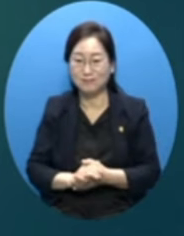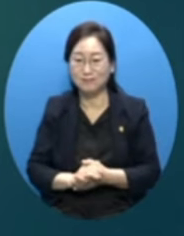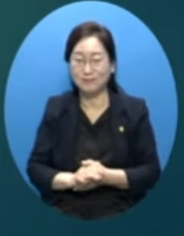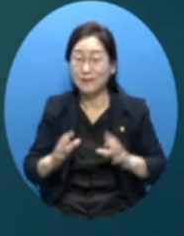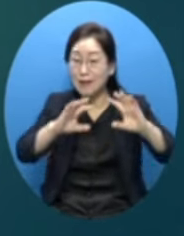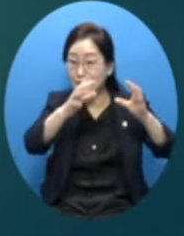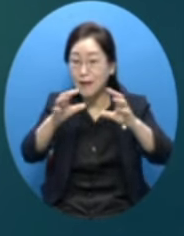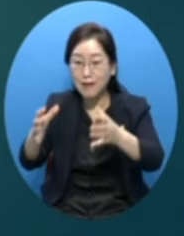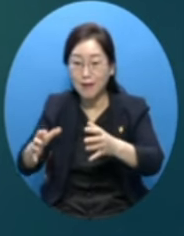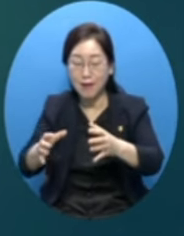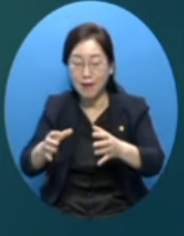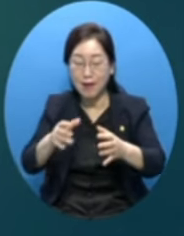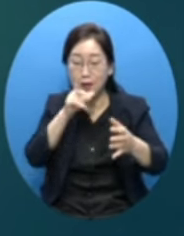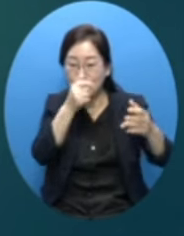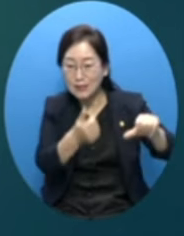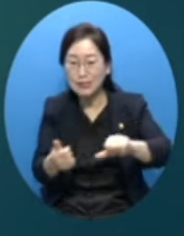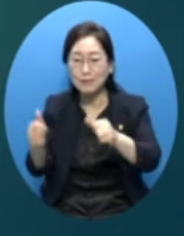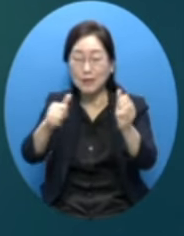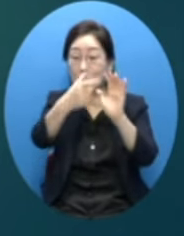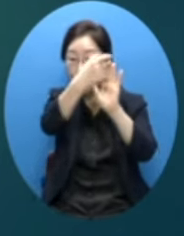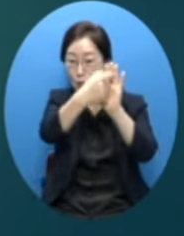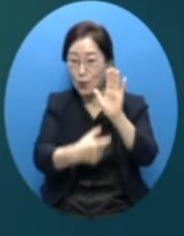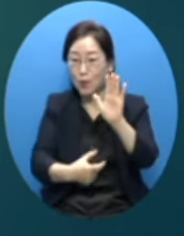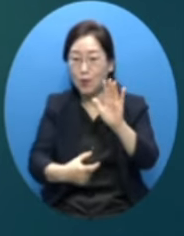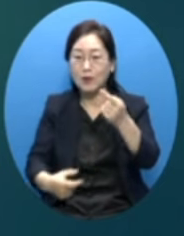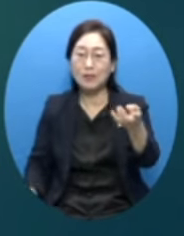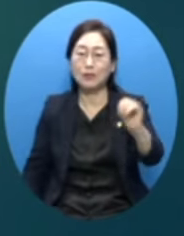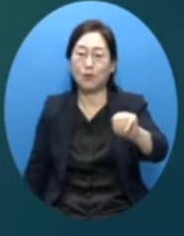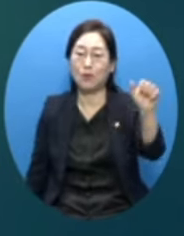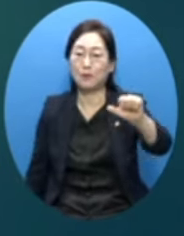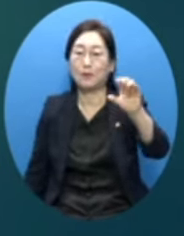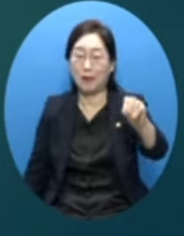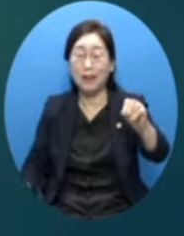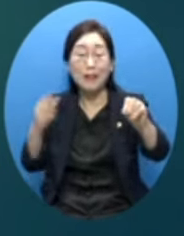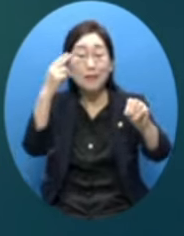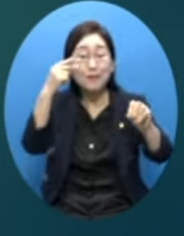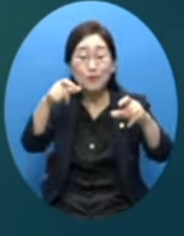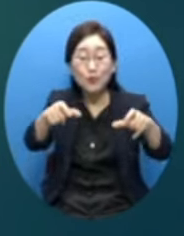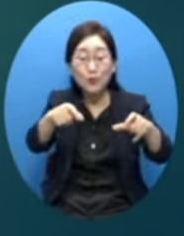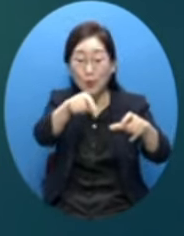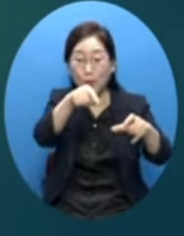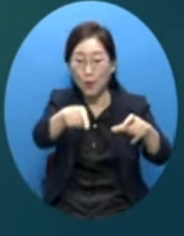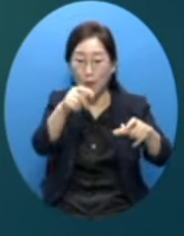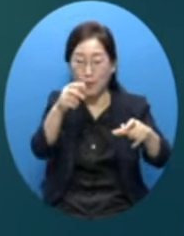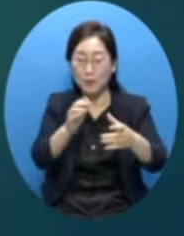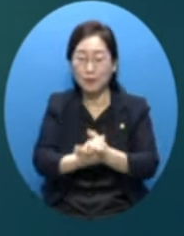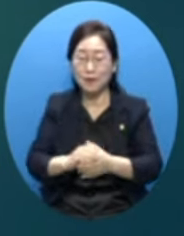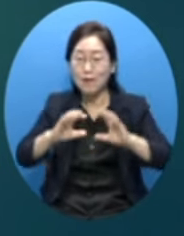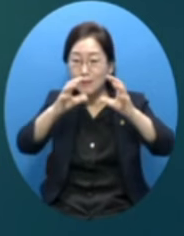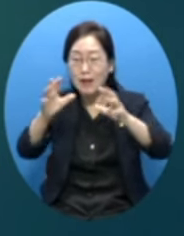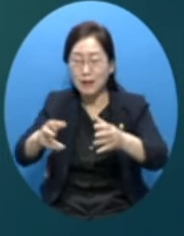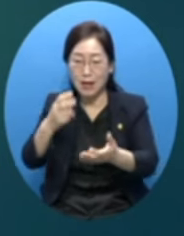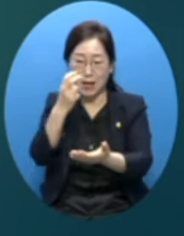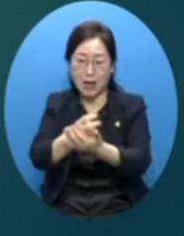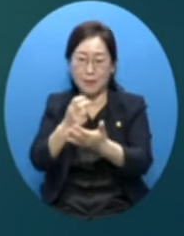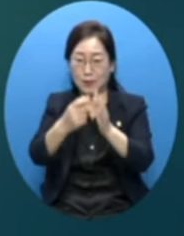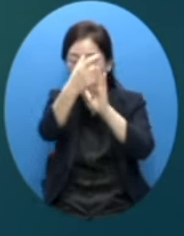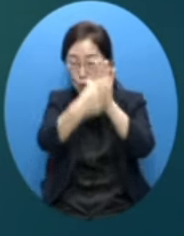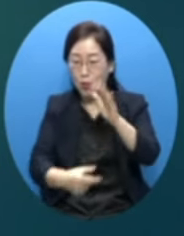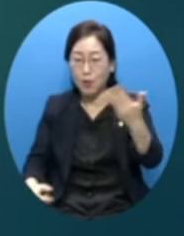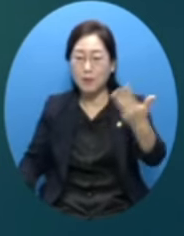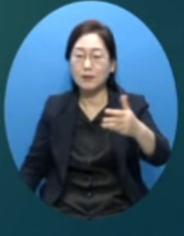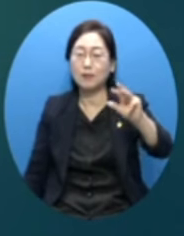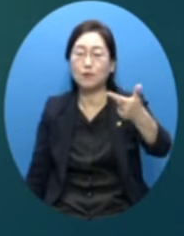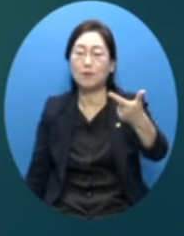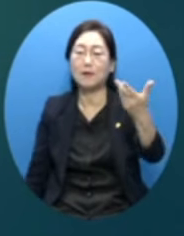전 세계 침례교가 1억 5천만, 주로 미국에 있고요. 전 세계 감리교단이 8,600만,